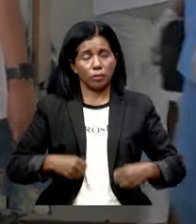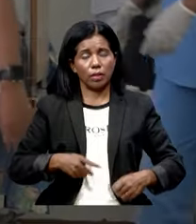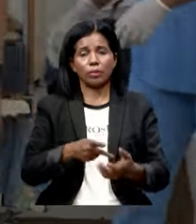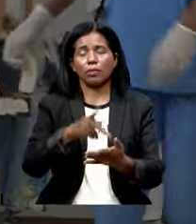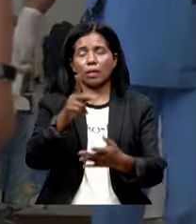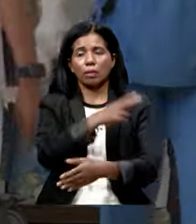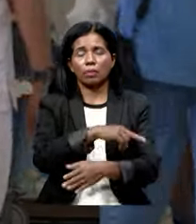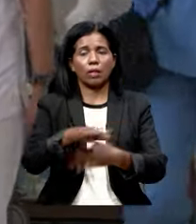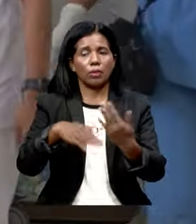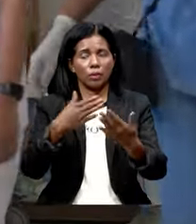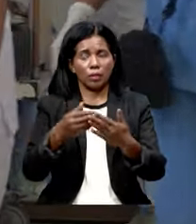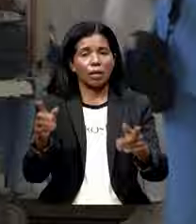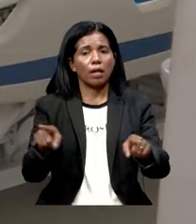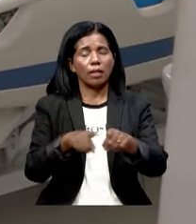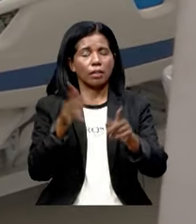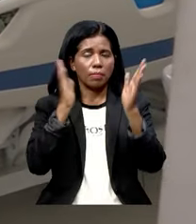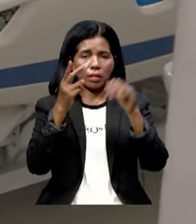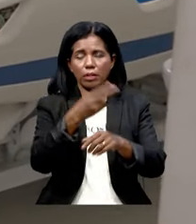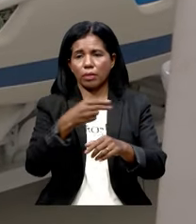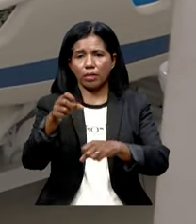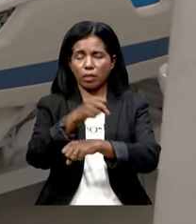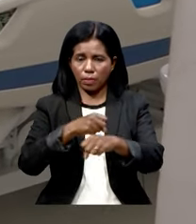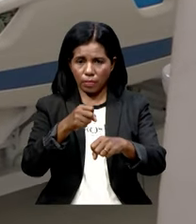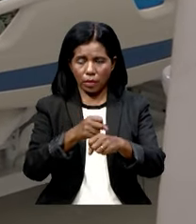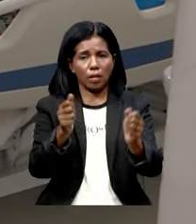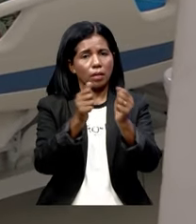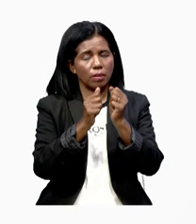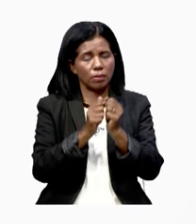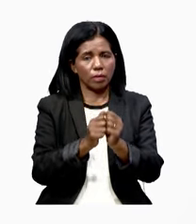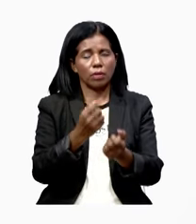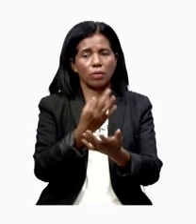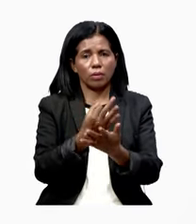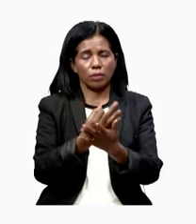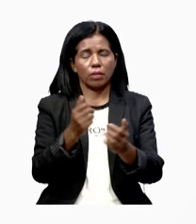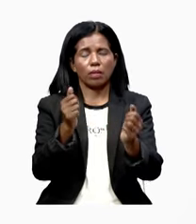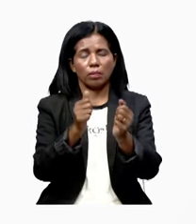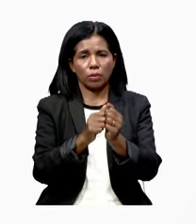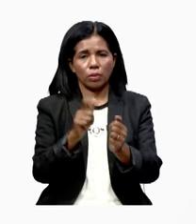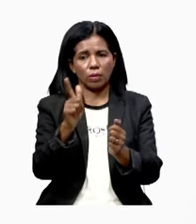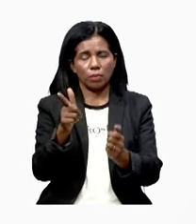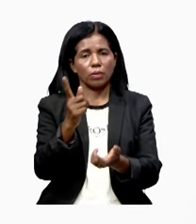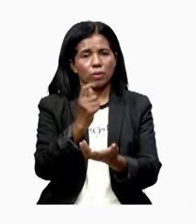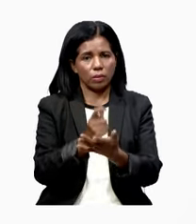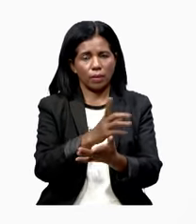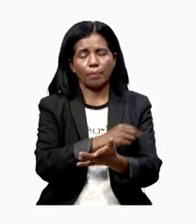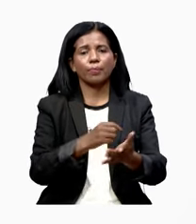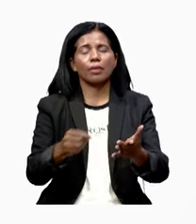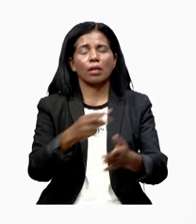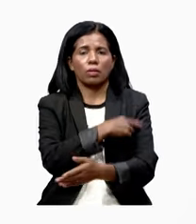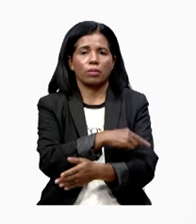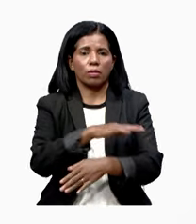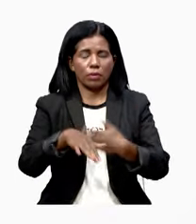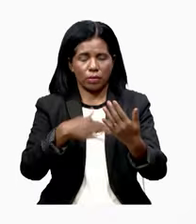Hospital Sira Yerai Liur Hanesan, Malasia, Indonesia, no Singapura, hamutuk dolar Amerikanu tokon ronulu. Husi total di vidane Hospital